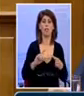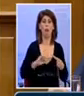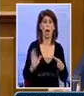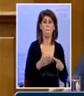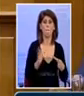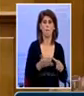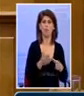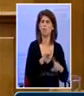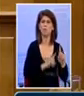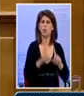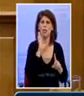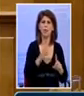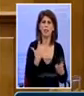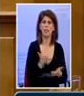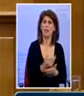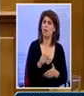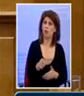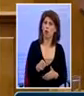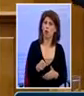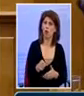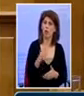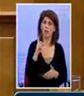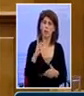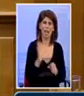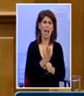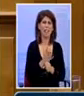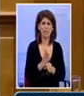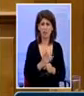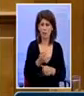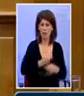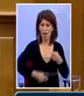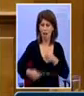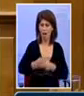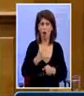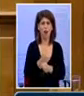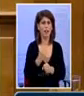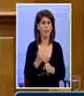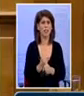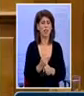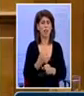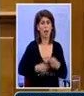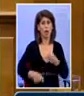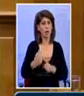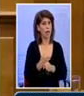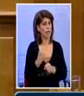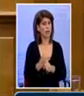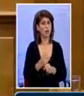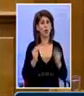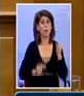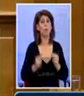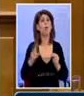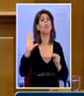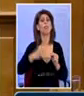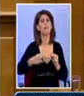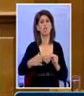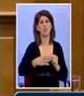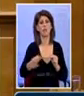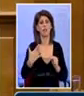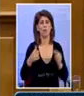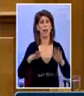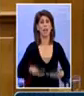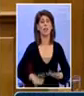απολύσεις. Ποιος αλήθεια το ζητάει αυτό σε μια κατεστραμμένη αγορά εργασίας? Σε μια αγορά εργασίας το πρόβλημα δεν προσλαμβάνονται και έχουμε